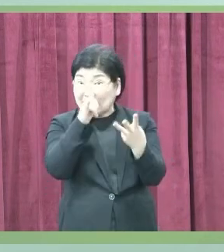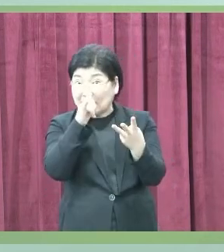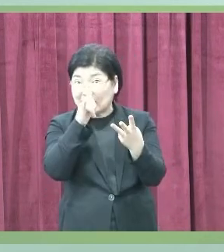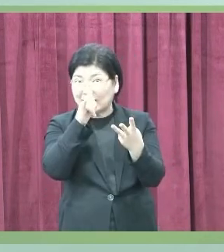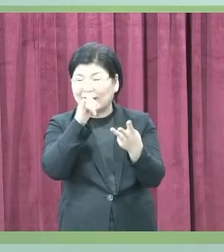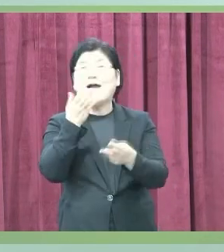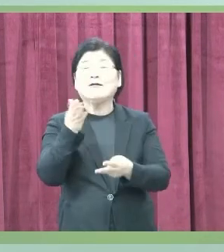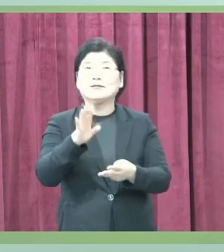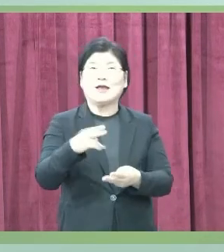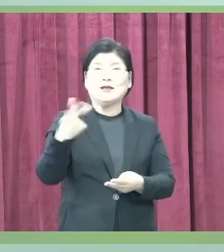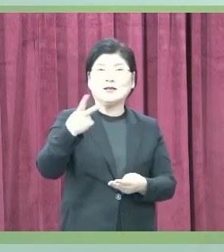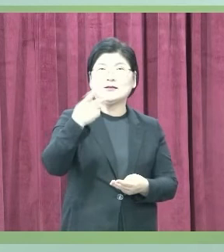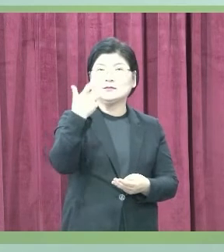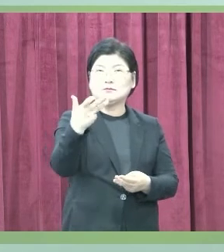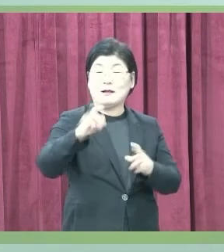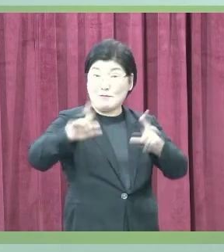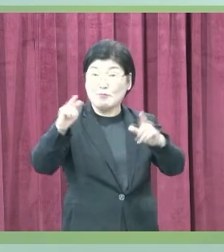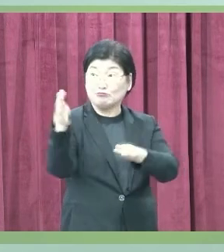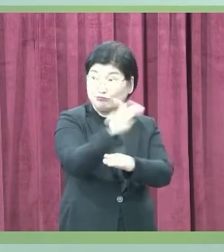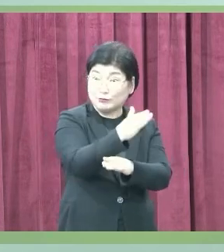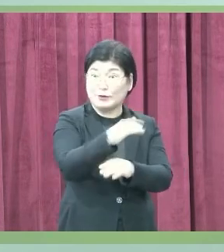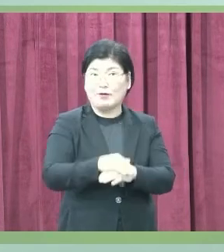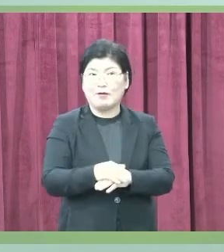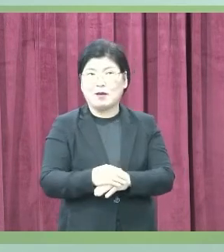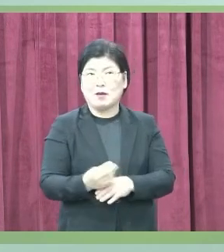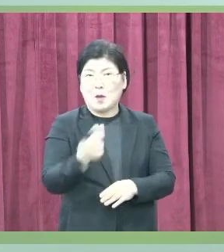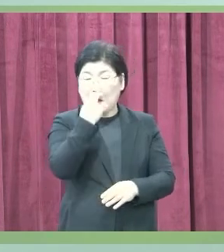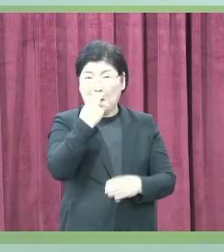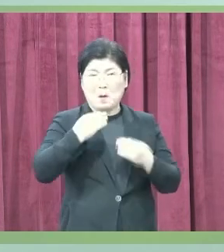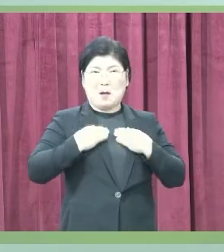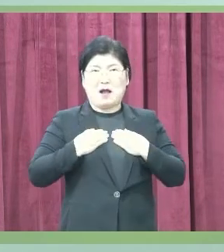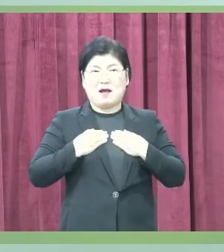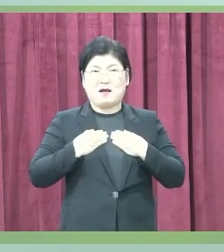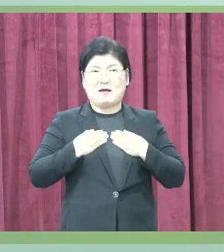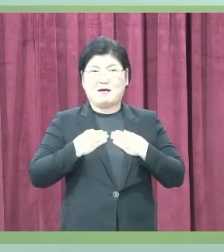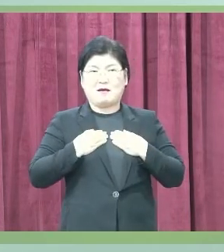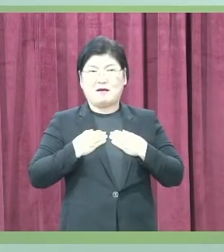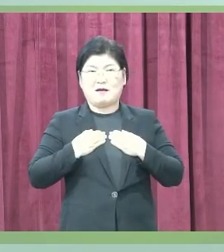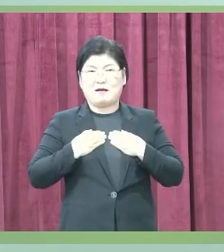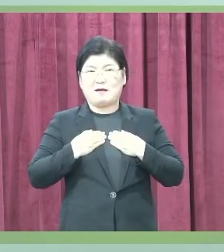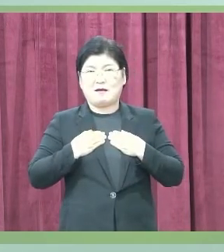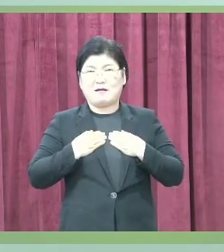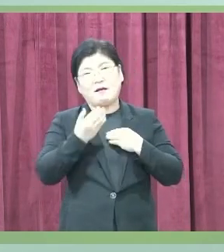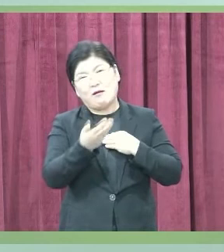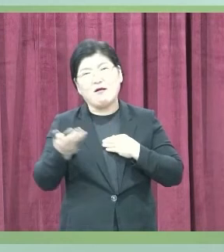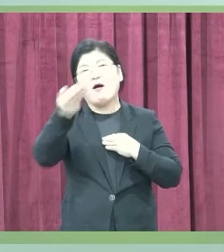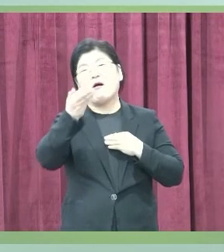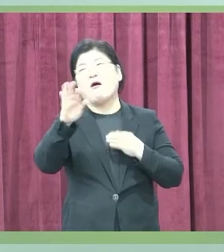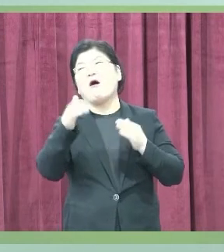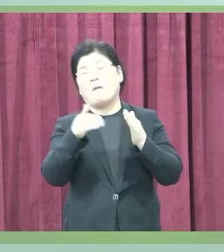이게 2018년부터 전체 인구가 폐렴이 올라갔어요. 이상해요.